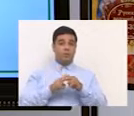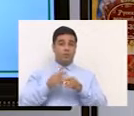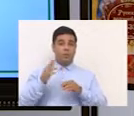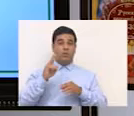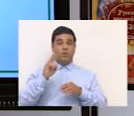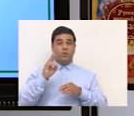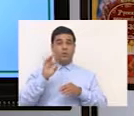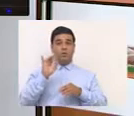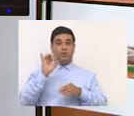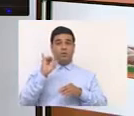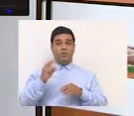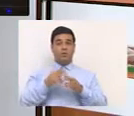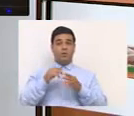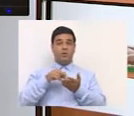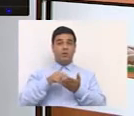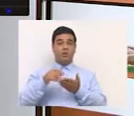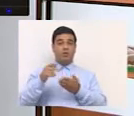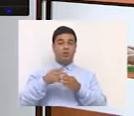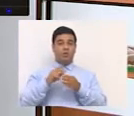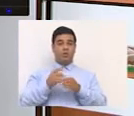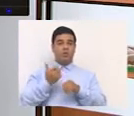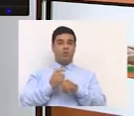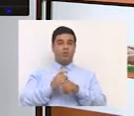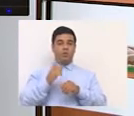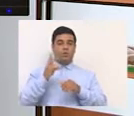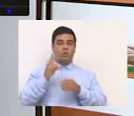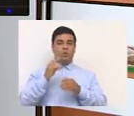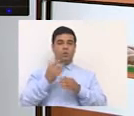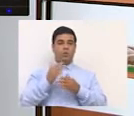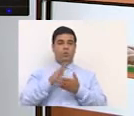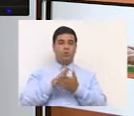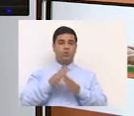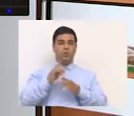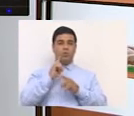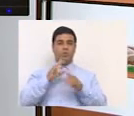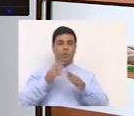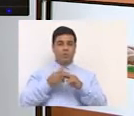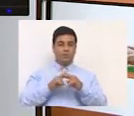караван, который идет, испытывая очень много неприятных ситуаций.